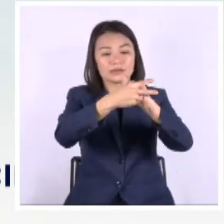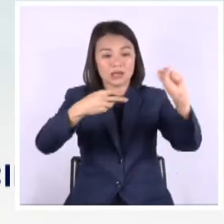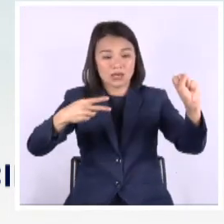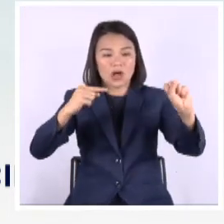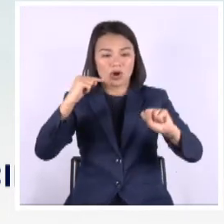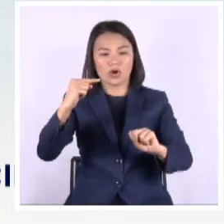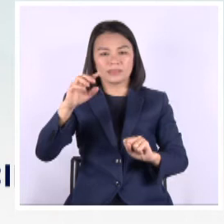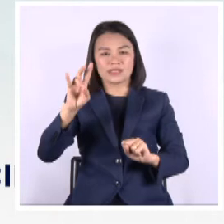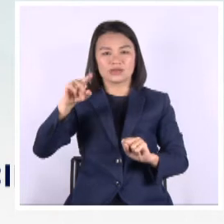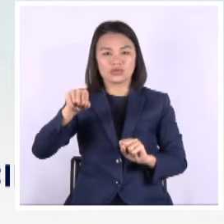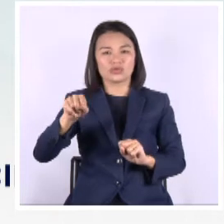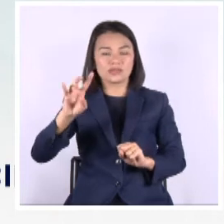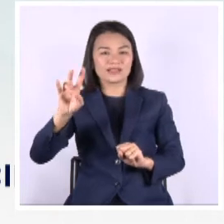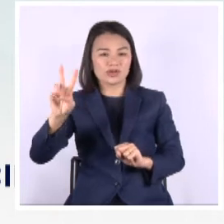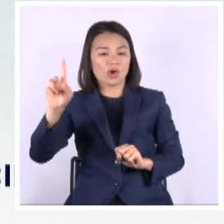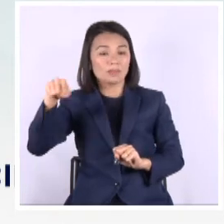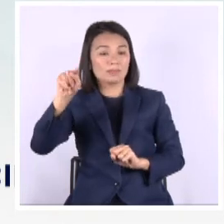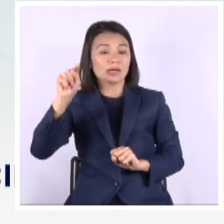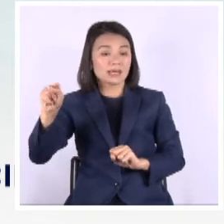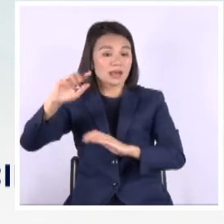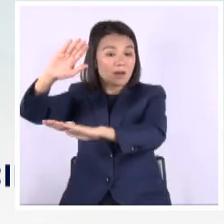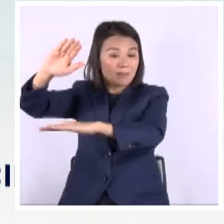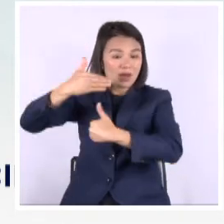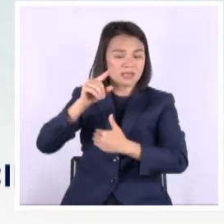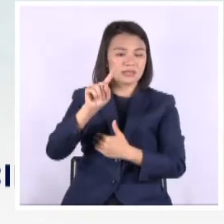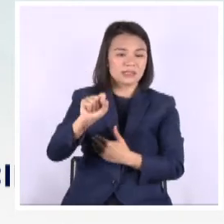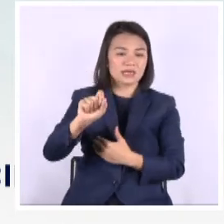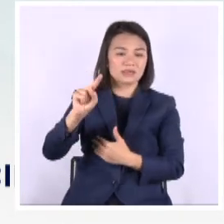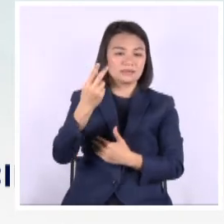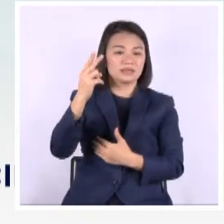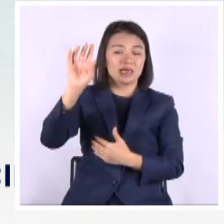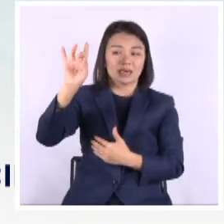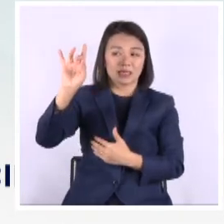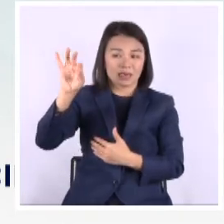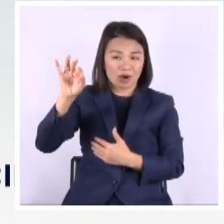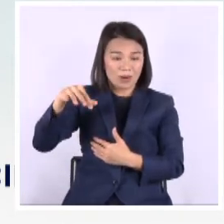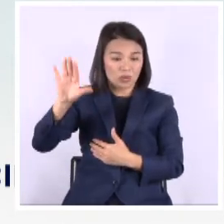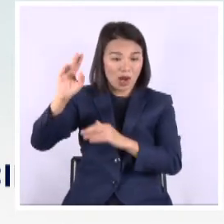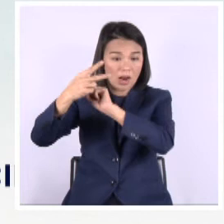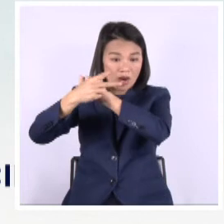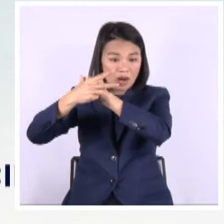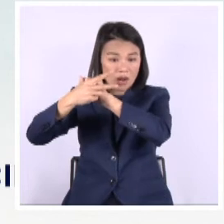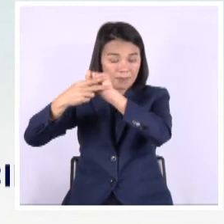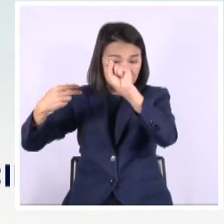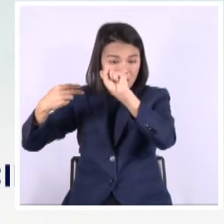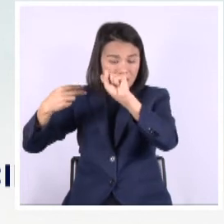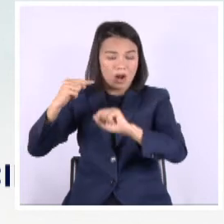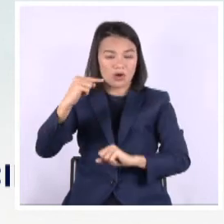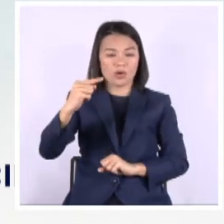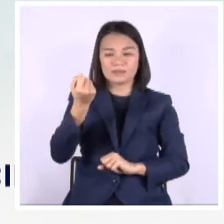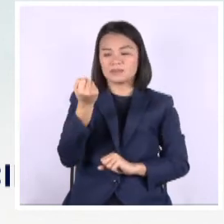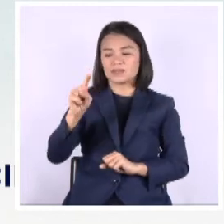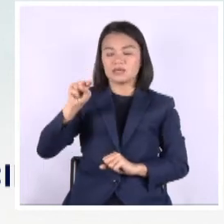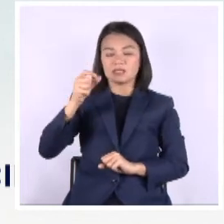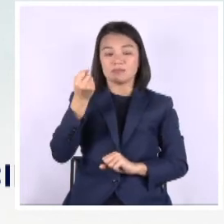7.72เปอร์เซ็นต์การนำเข้ามีมูลค่า119000 118ล้านดอลลาร์นะครับติดรถไป14.6เก้าเปอร์เซ็นต์นะครับ